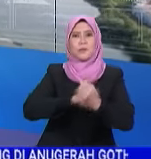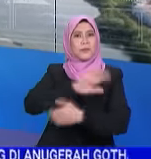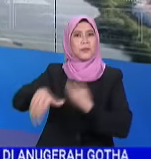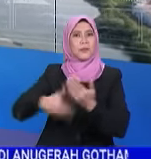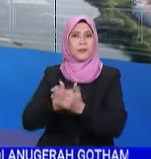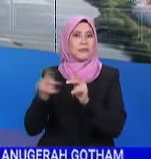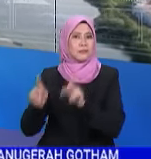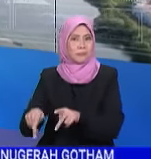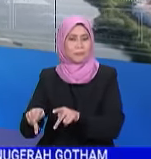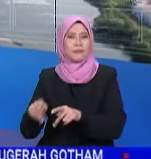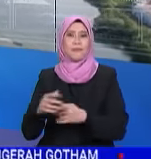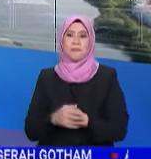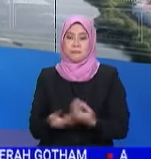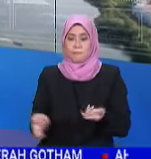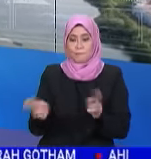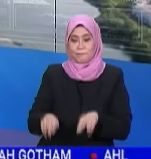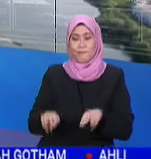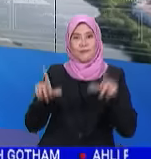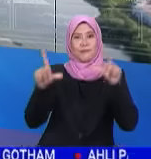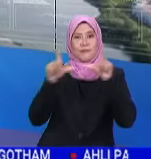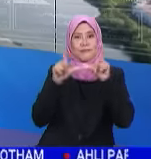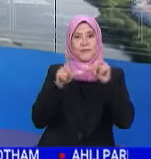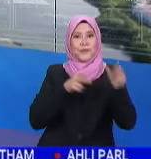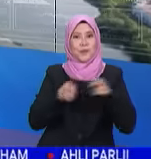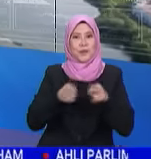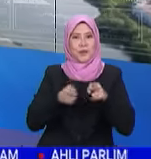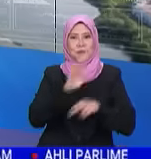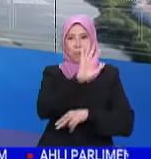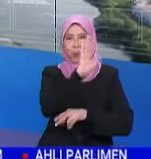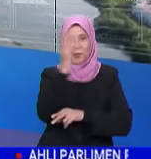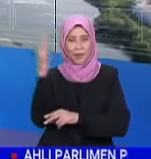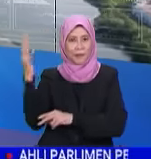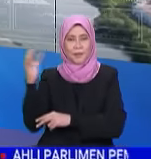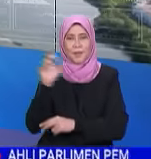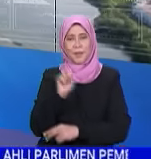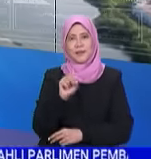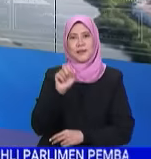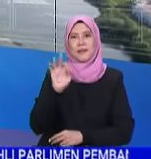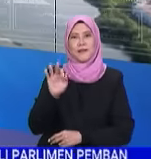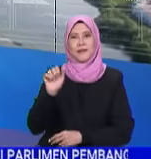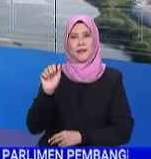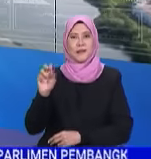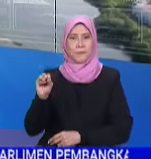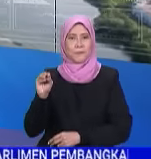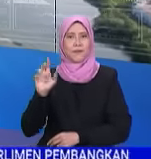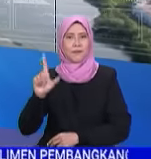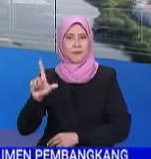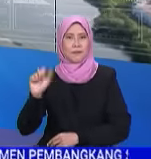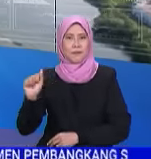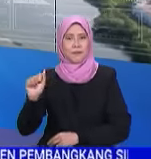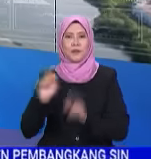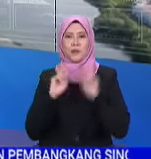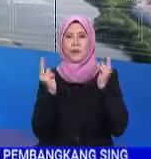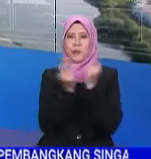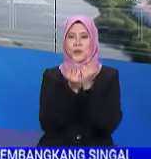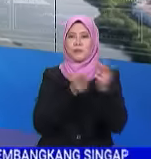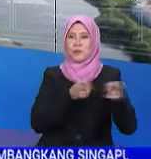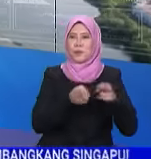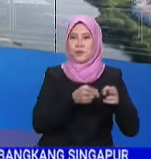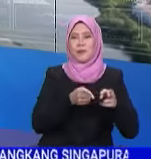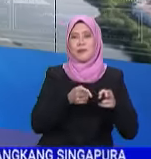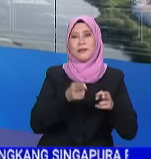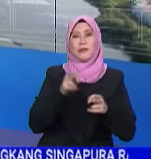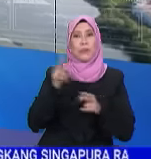pemegang konsesi perjanjian lesen pengurusan hutan mampan sfmla atau unit pengurusan hutan